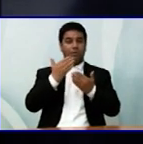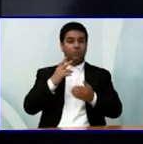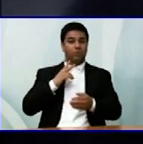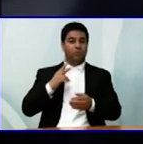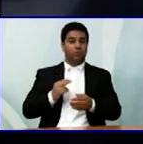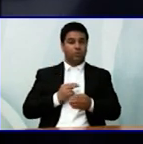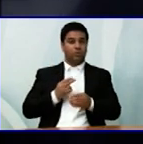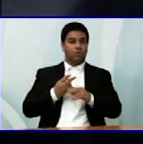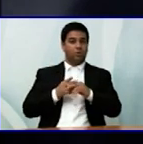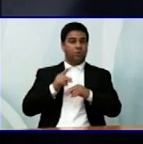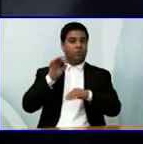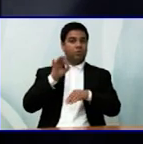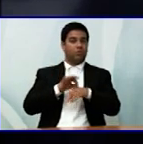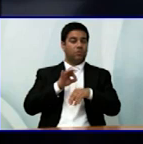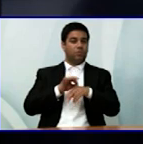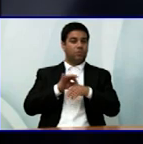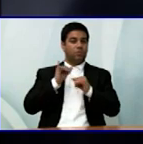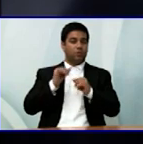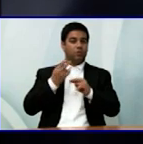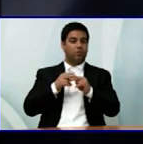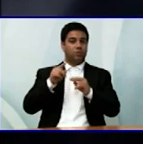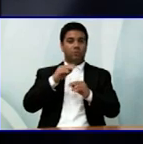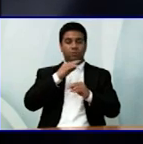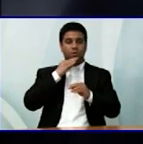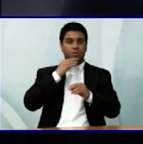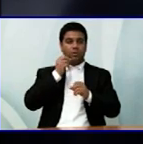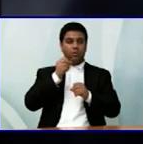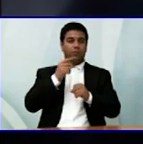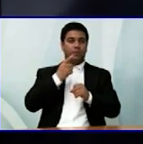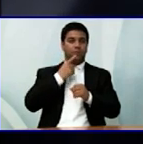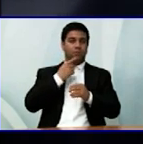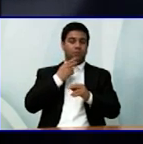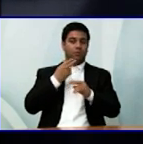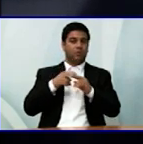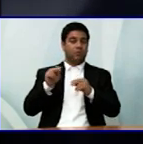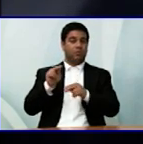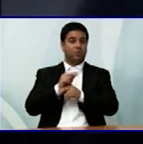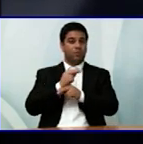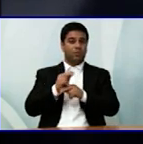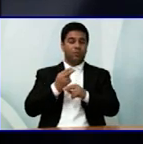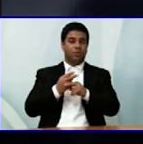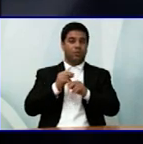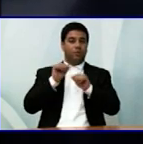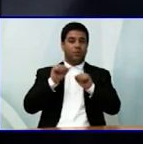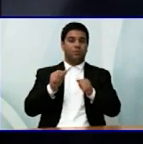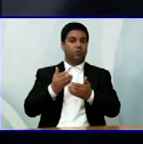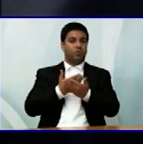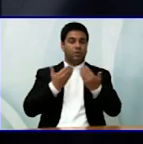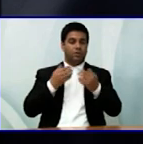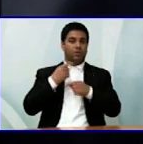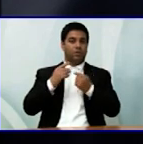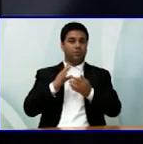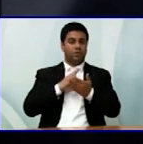"Qizingiz bedavo dardga uchrabdi. Afsuski, muolajaning iloji yo'q"